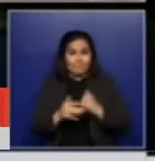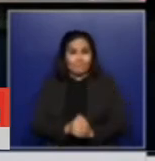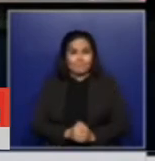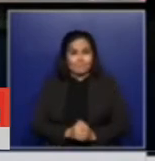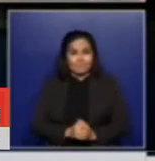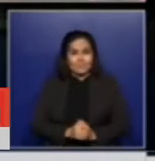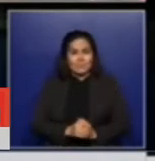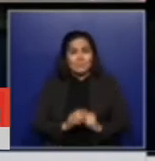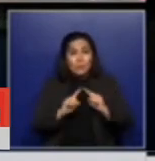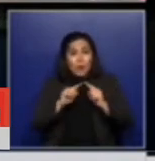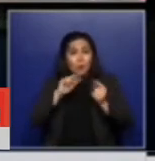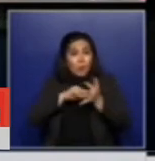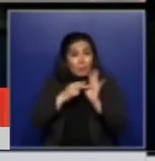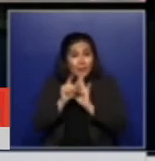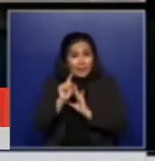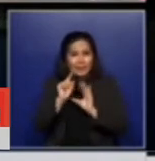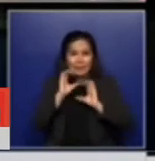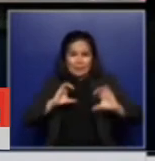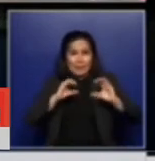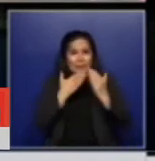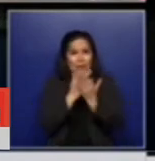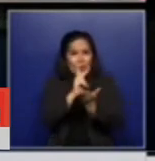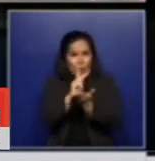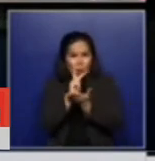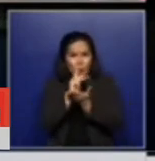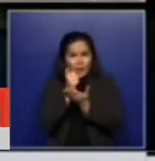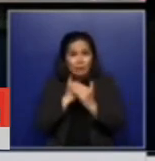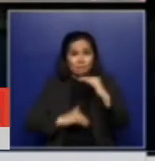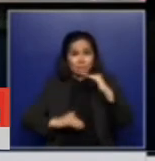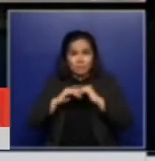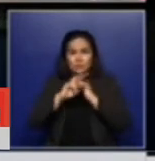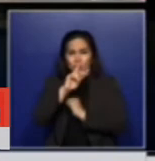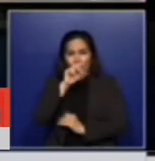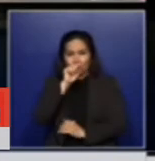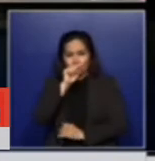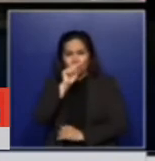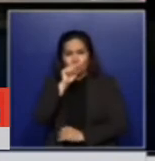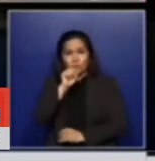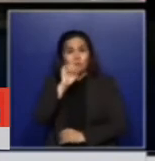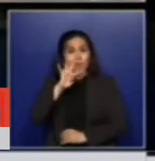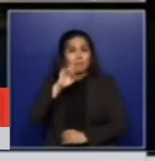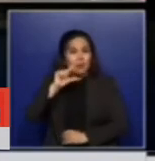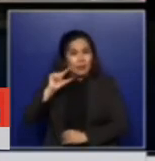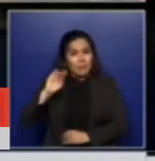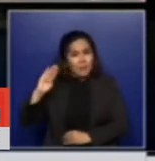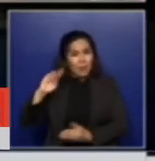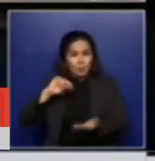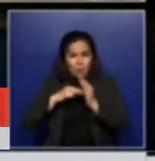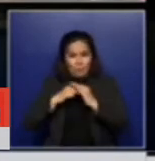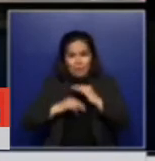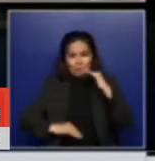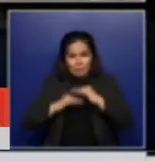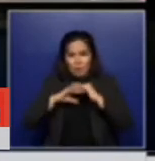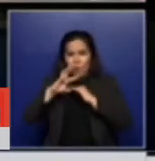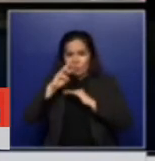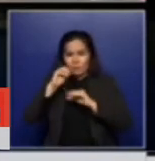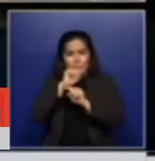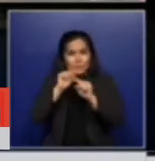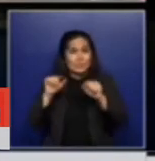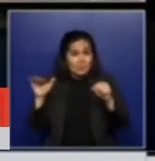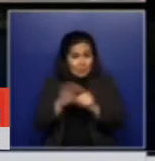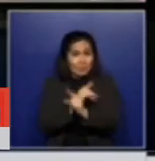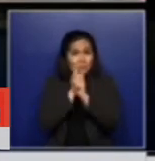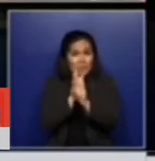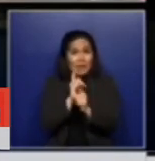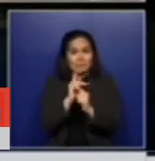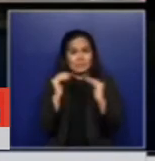ารัฐบาลจะก่อหนี้ได้อีกไม่เกิน 2.4 ล้านล้านบาทที่เป็นยอดเต็มเพดานการก่อหนี้นะครับเพราะฉะนั้นเมื่อรวมเงิน